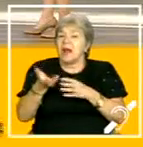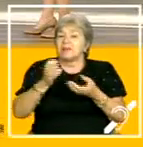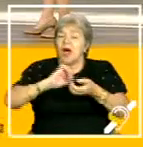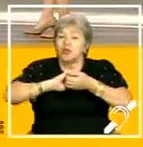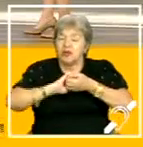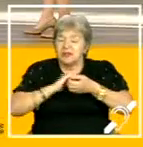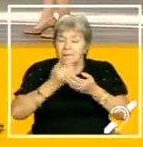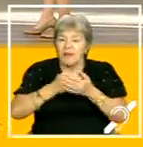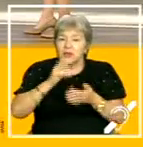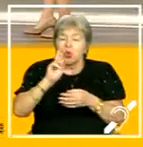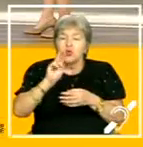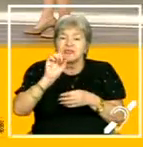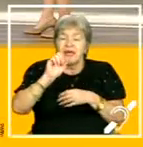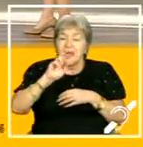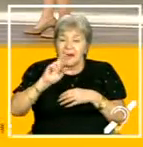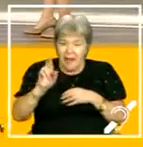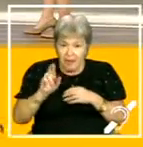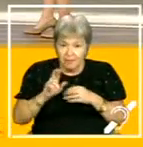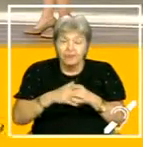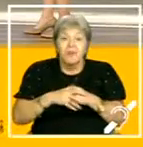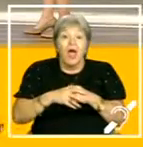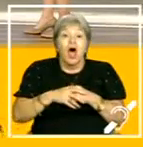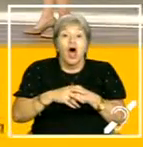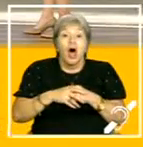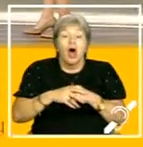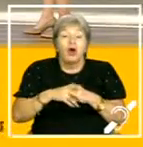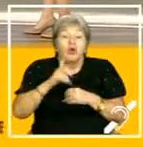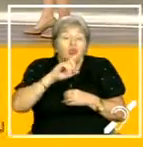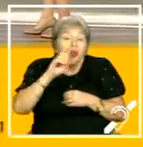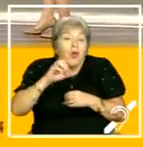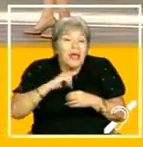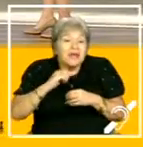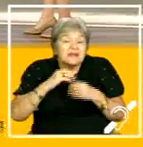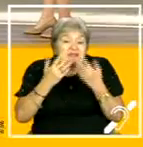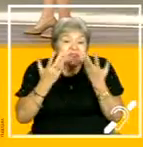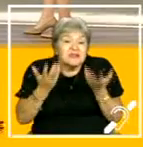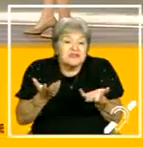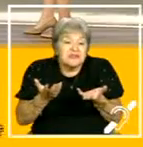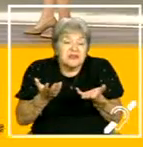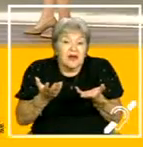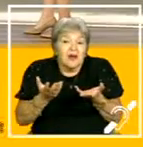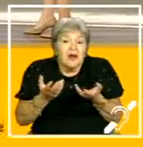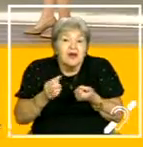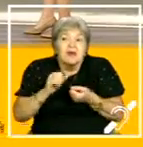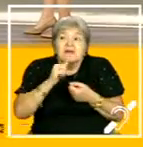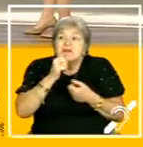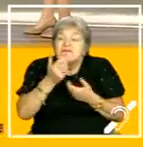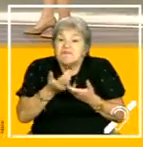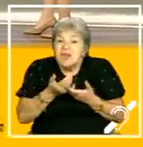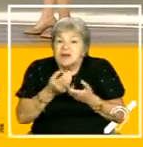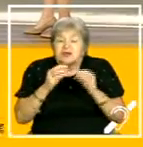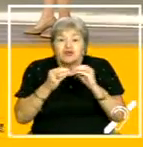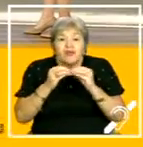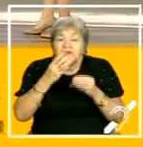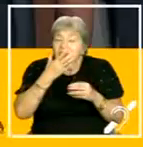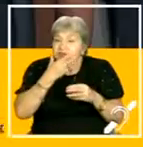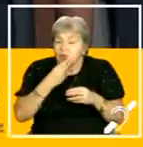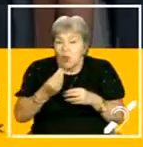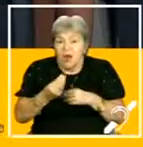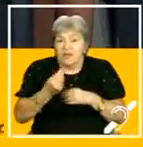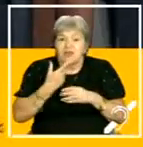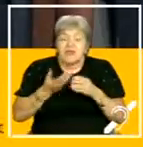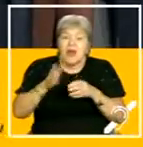USR. Nu există niciun fel de cumva vorbe frumoase pentru a ascunde acest